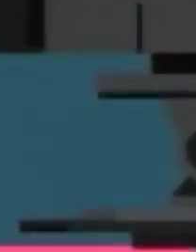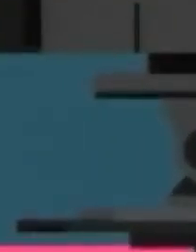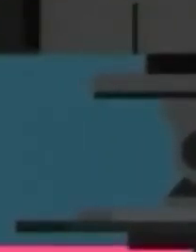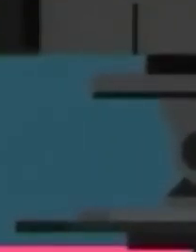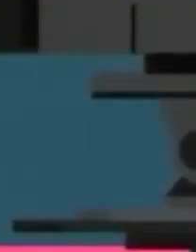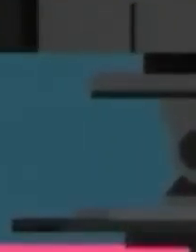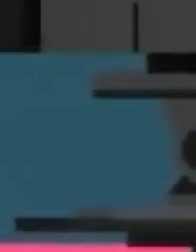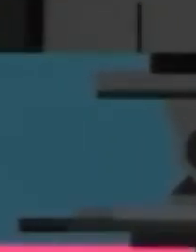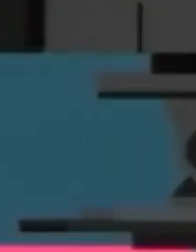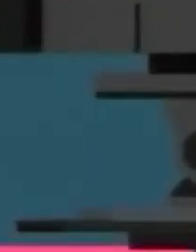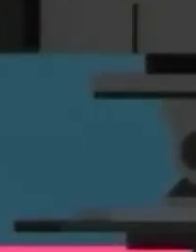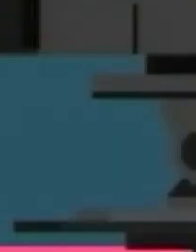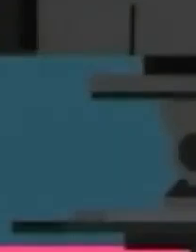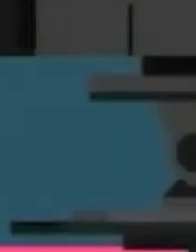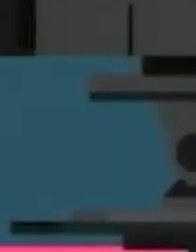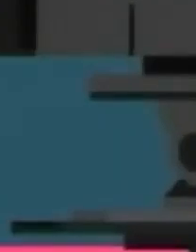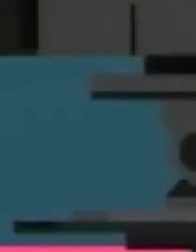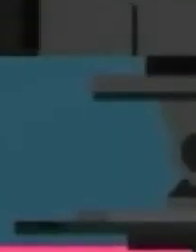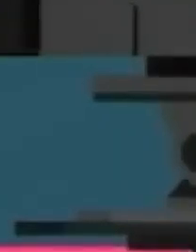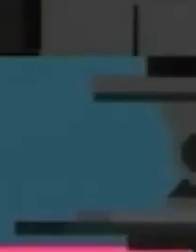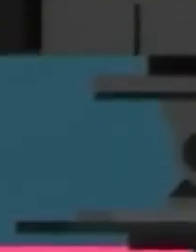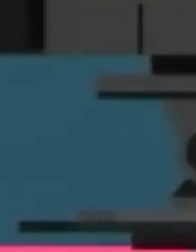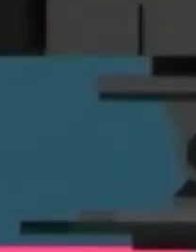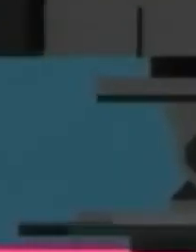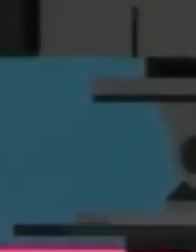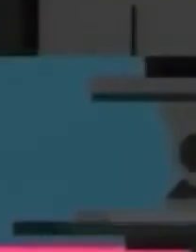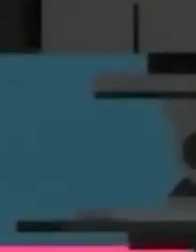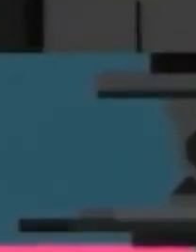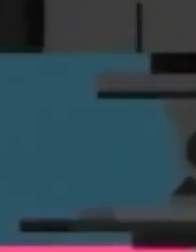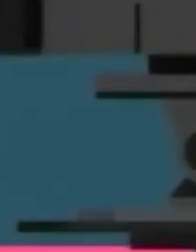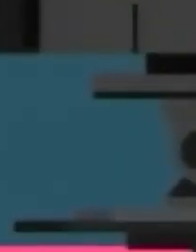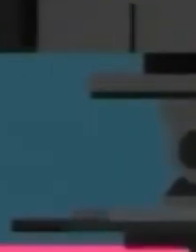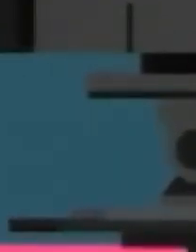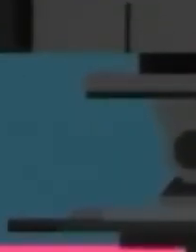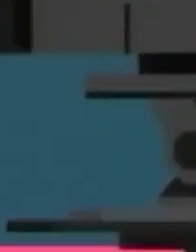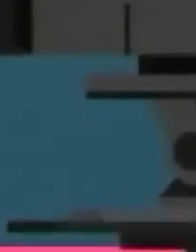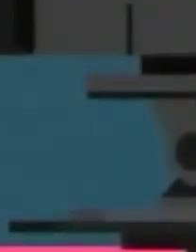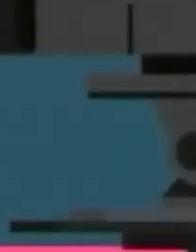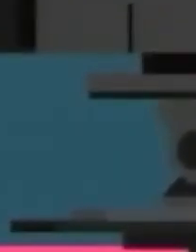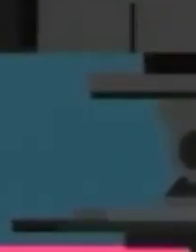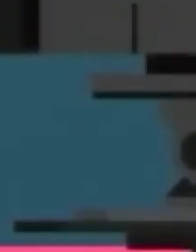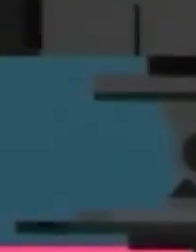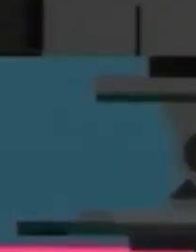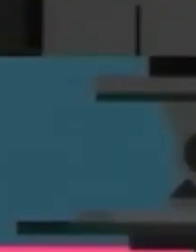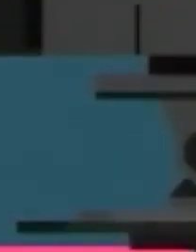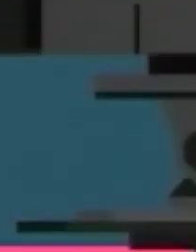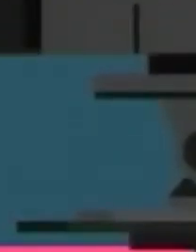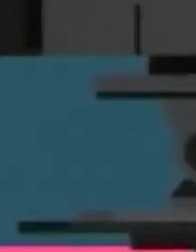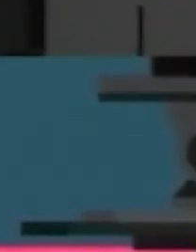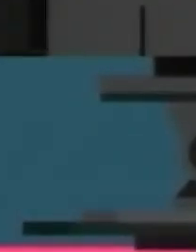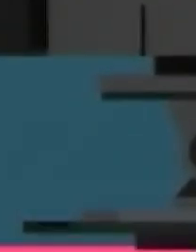ومي ده وقتك اللي بتستني. هي ومي هي